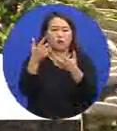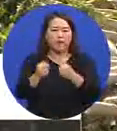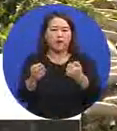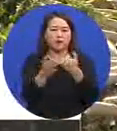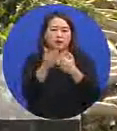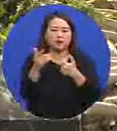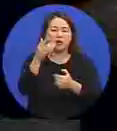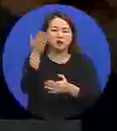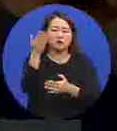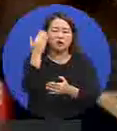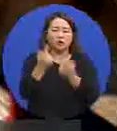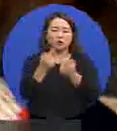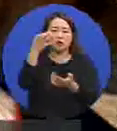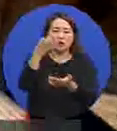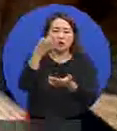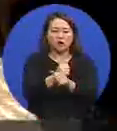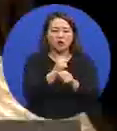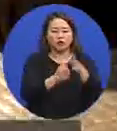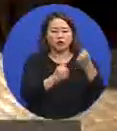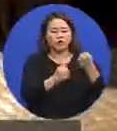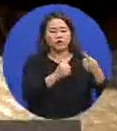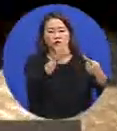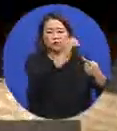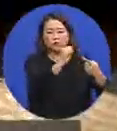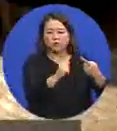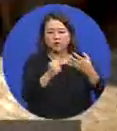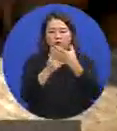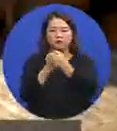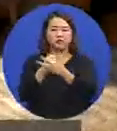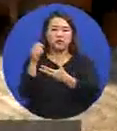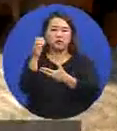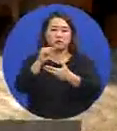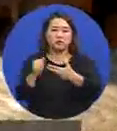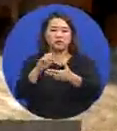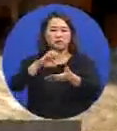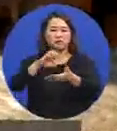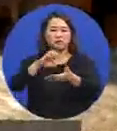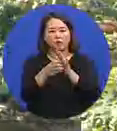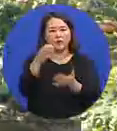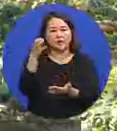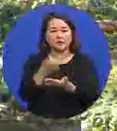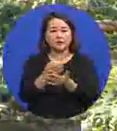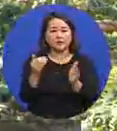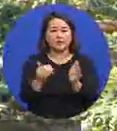가격의 각각 91%와 98% 수준에 그쳤습니다.